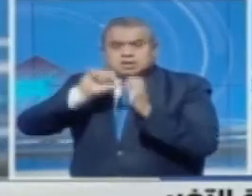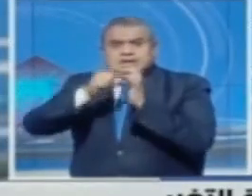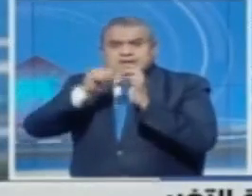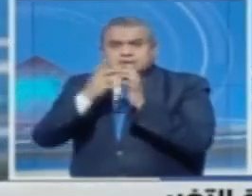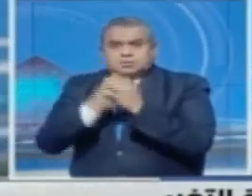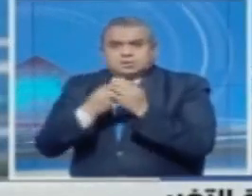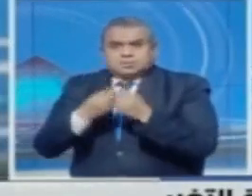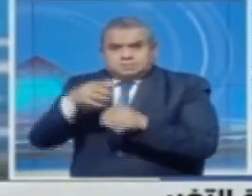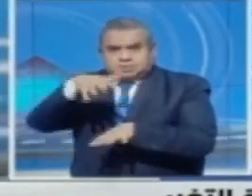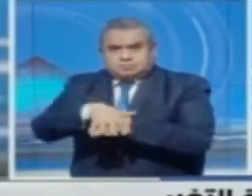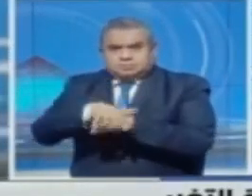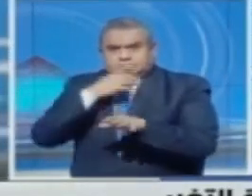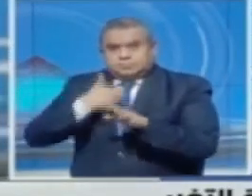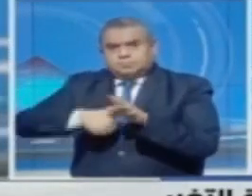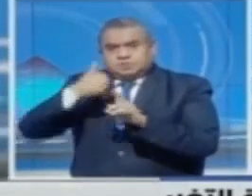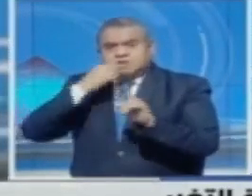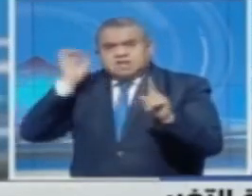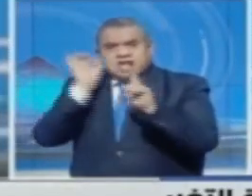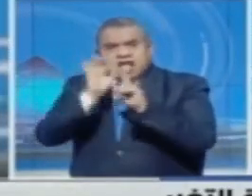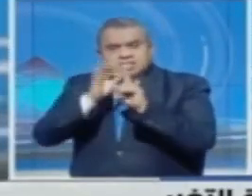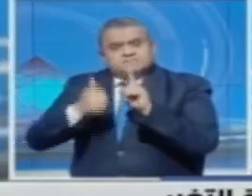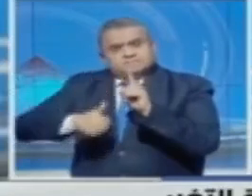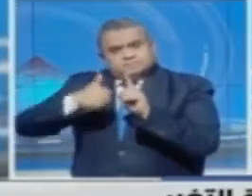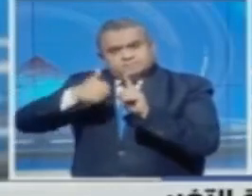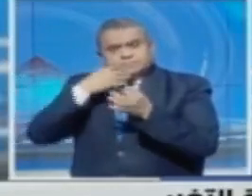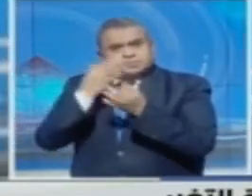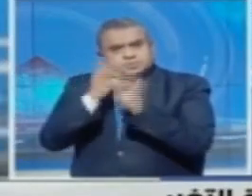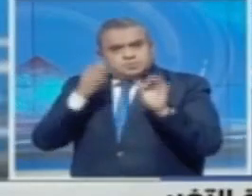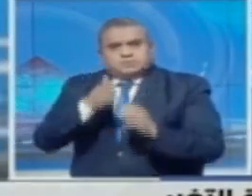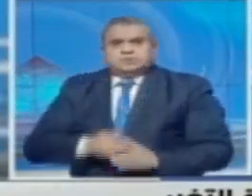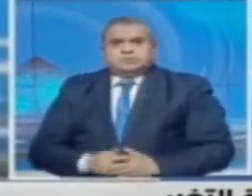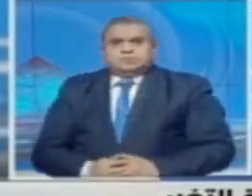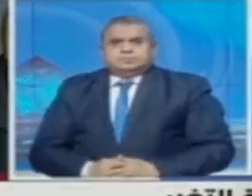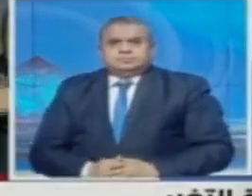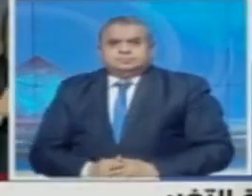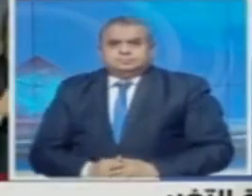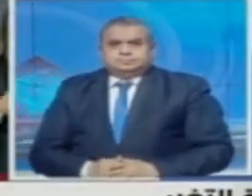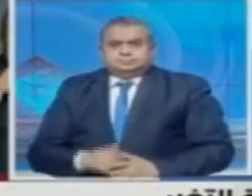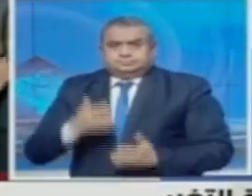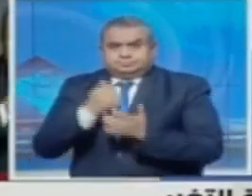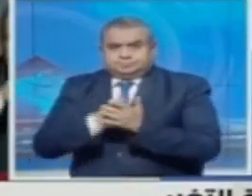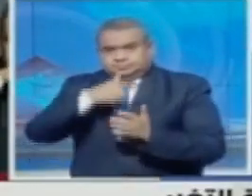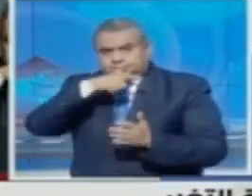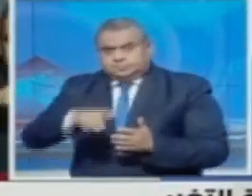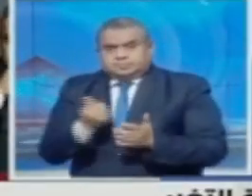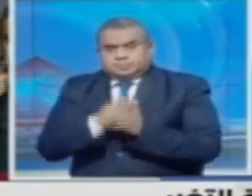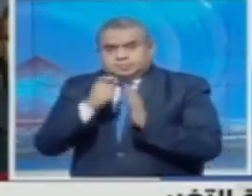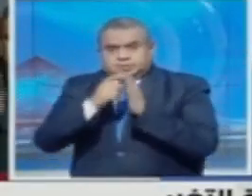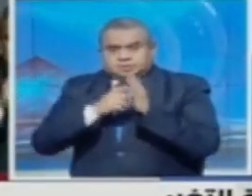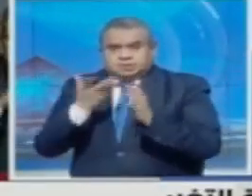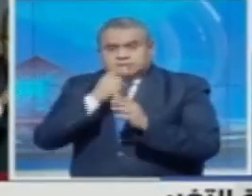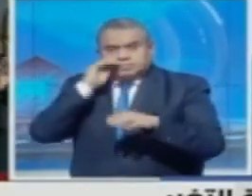الجديدة وتمكنت من تحقيق العديد من المستهدف. الكلمة اللي أنا أردت بها